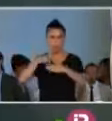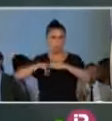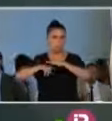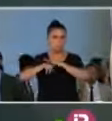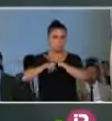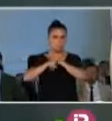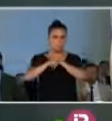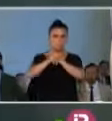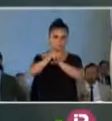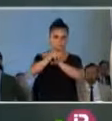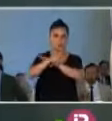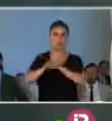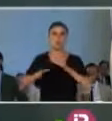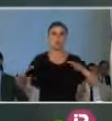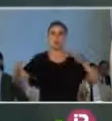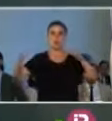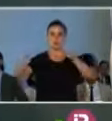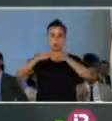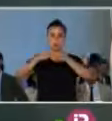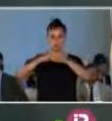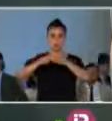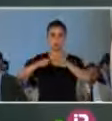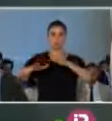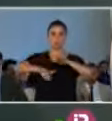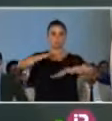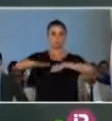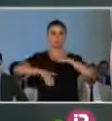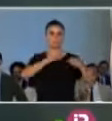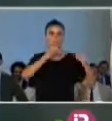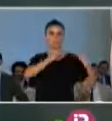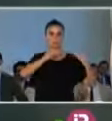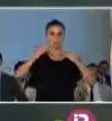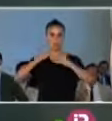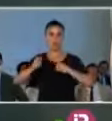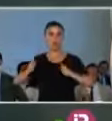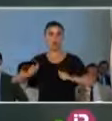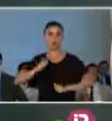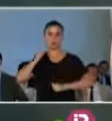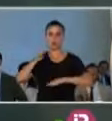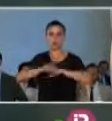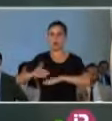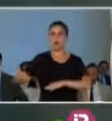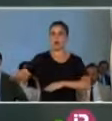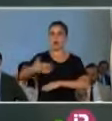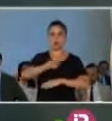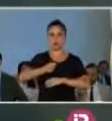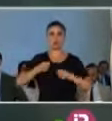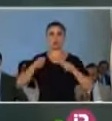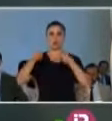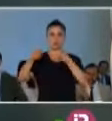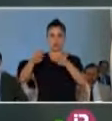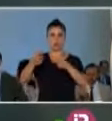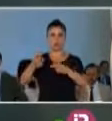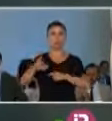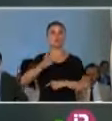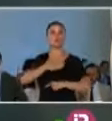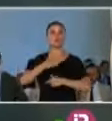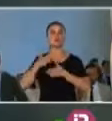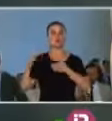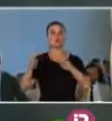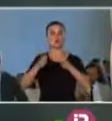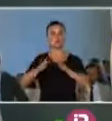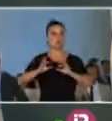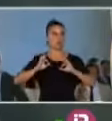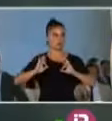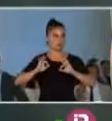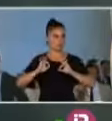i estabilitat, cap a un horitzó de prosperitat i d'oportunitats per tothom. Aquesta serà la nostra brúixola. Com